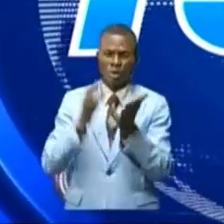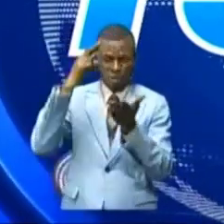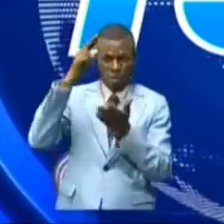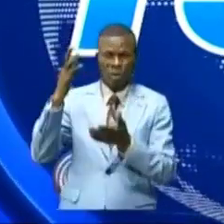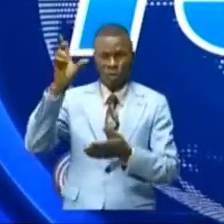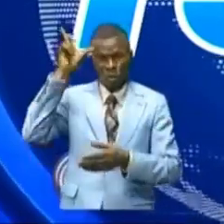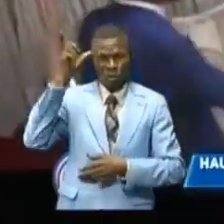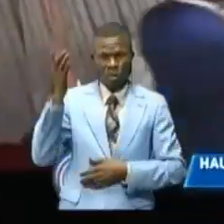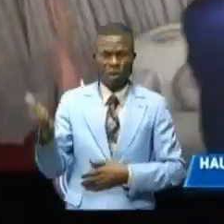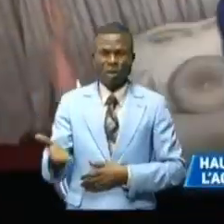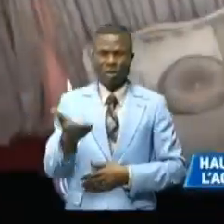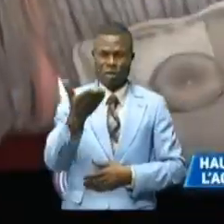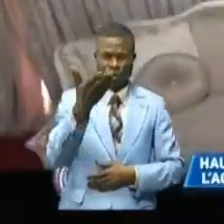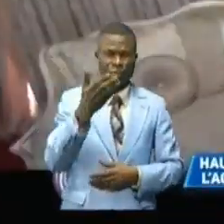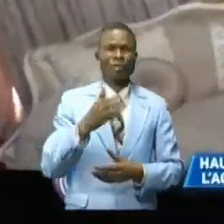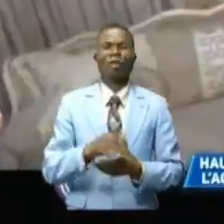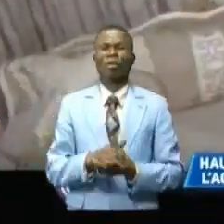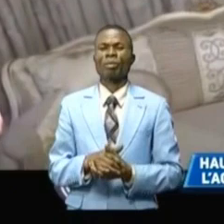Didier Momba.